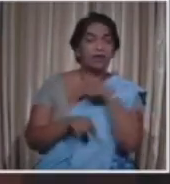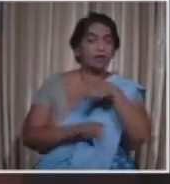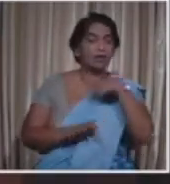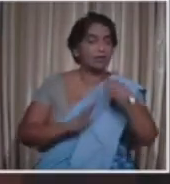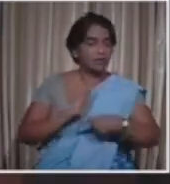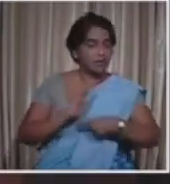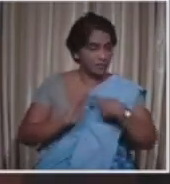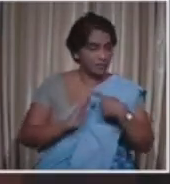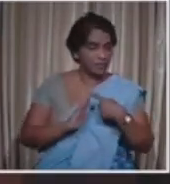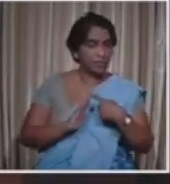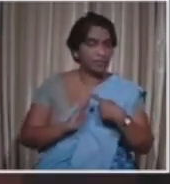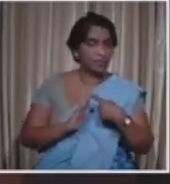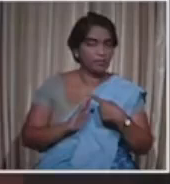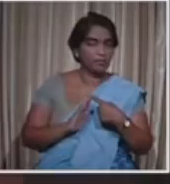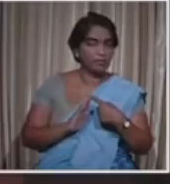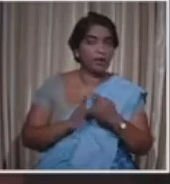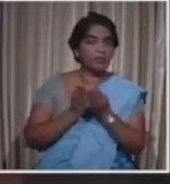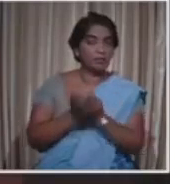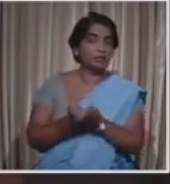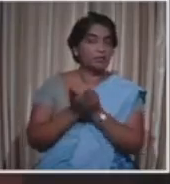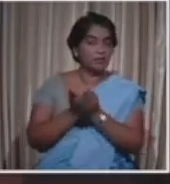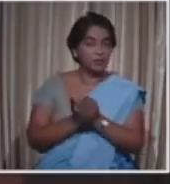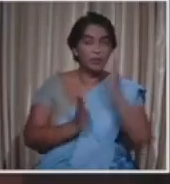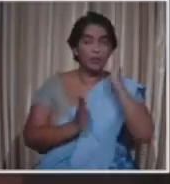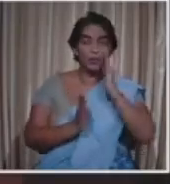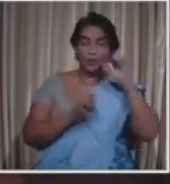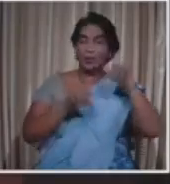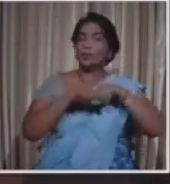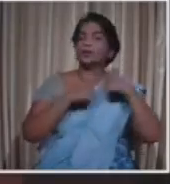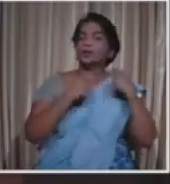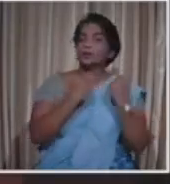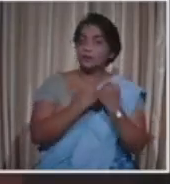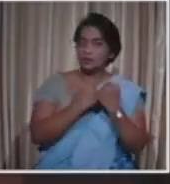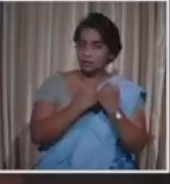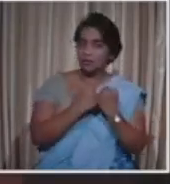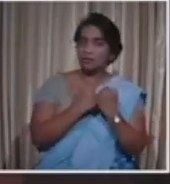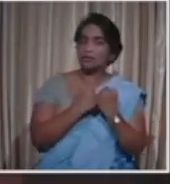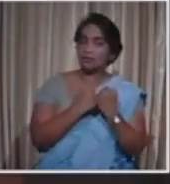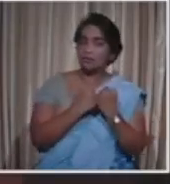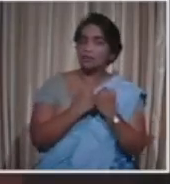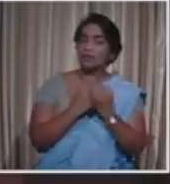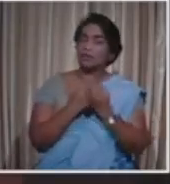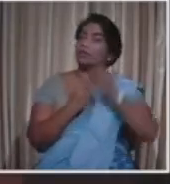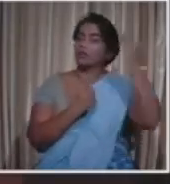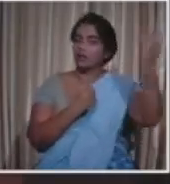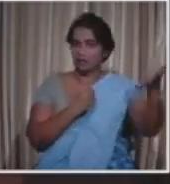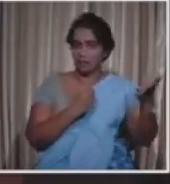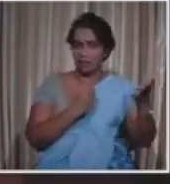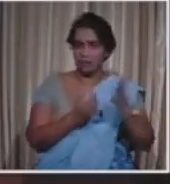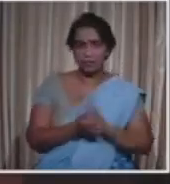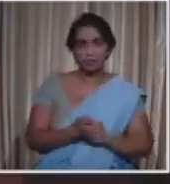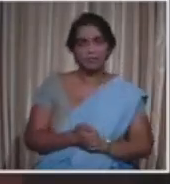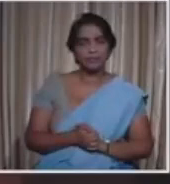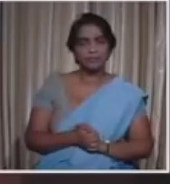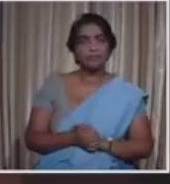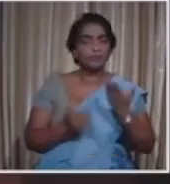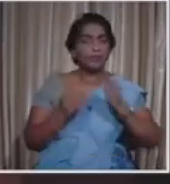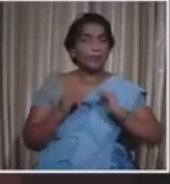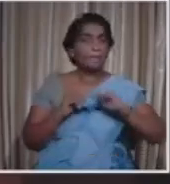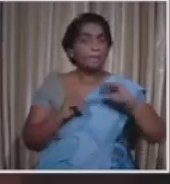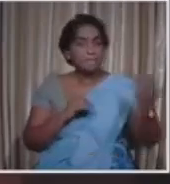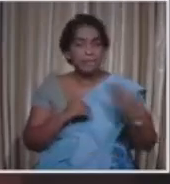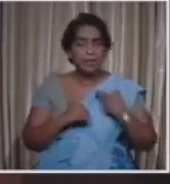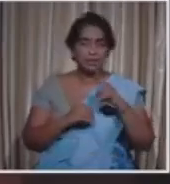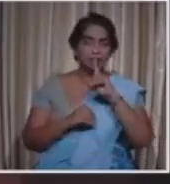රටේ සම්පත් විදේශීය සමාගම් වලට පාවා දෙන්න ඊට පස්සේ